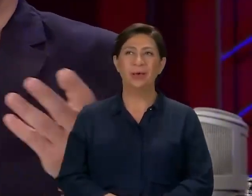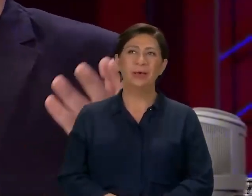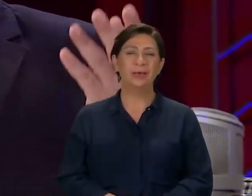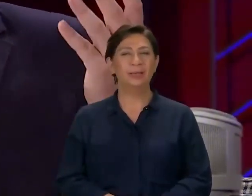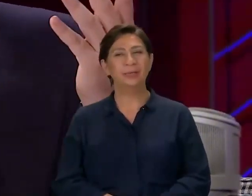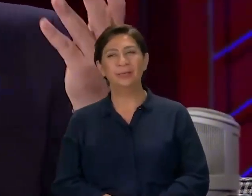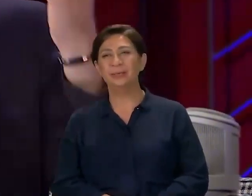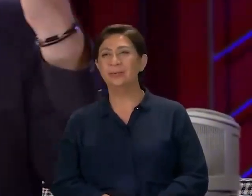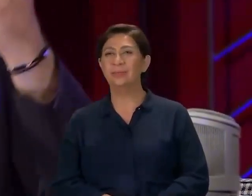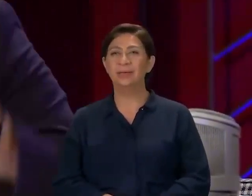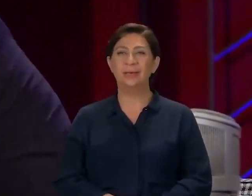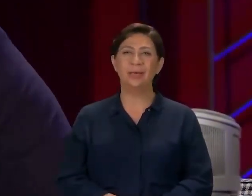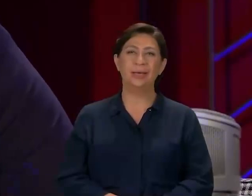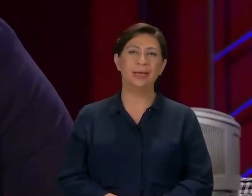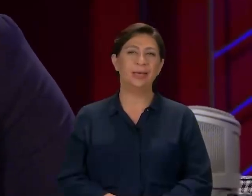Μη